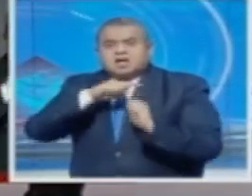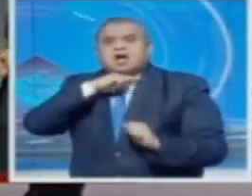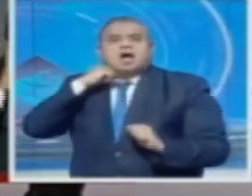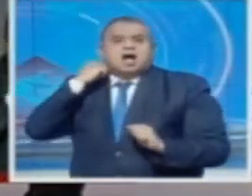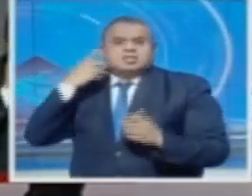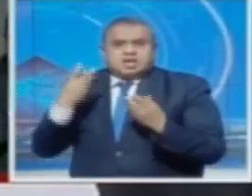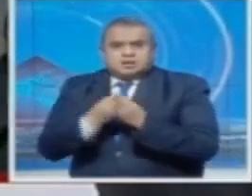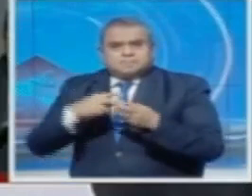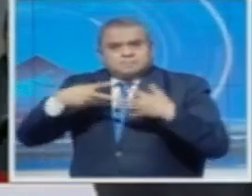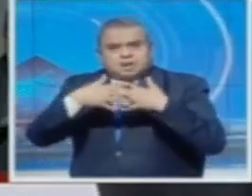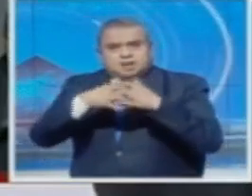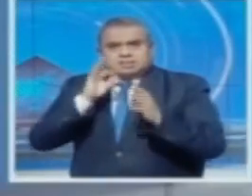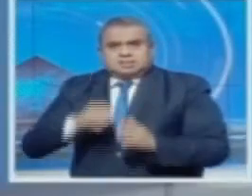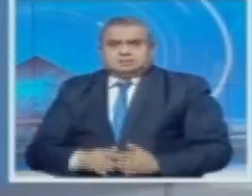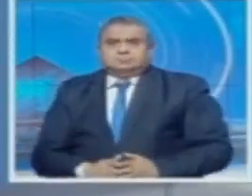الأخضر.